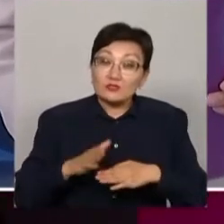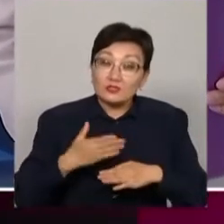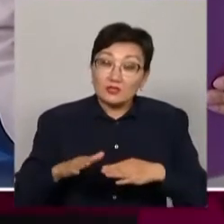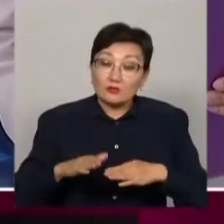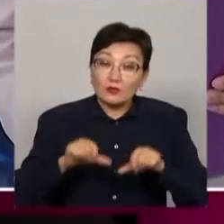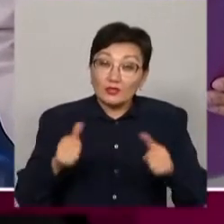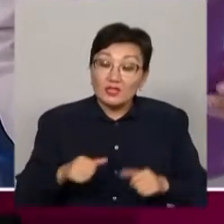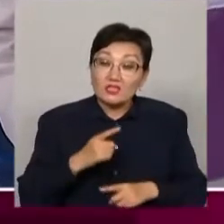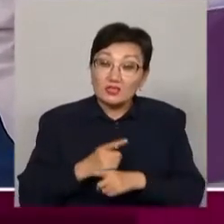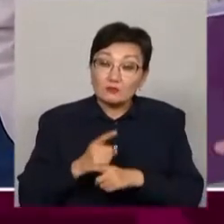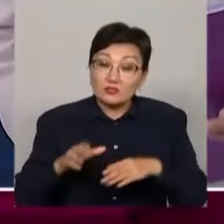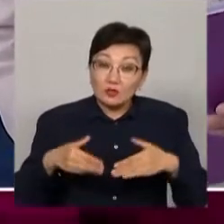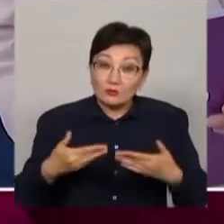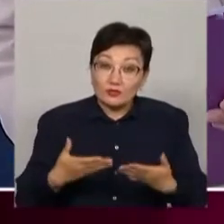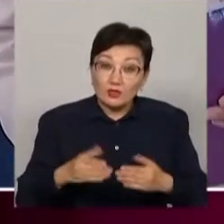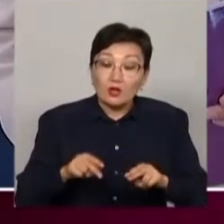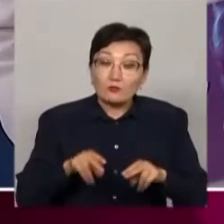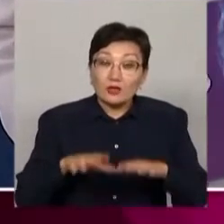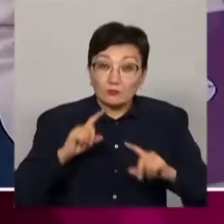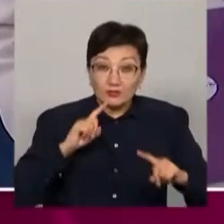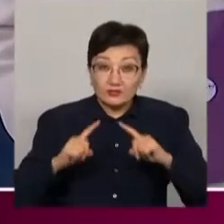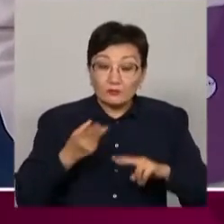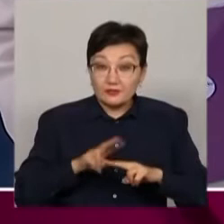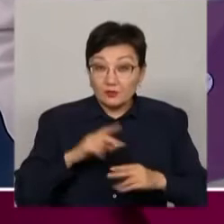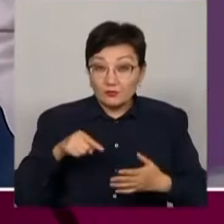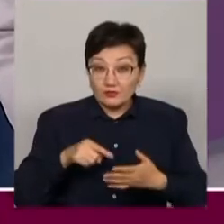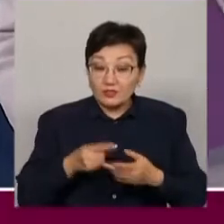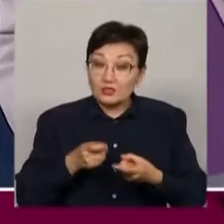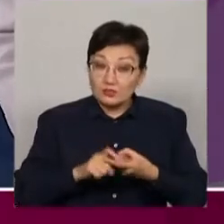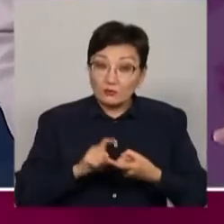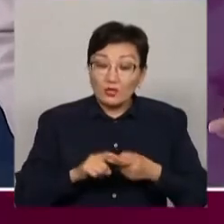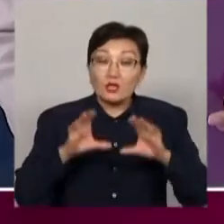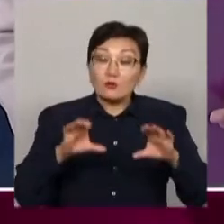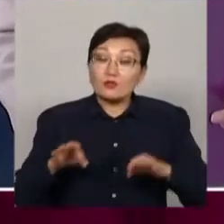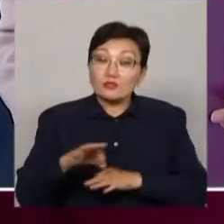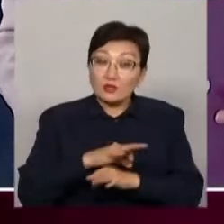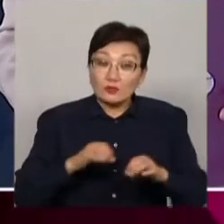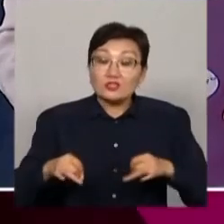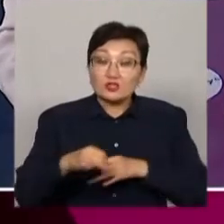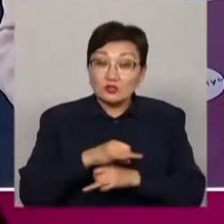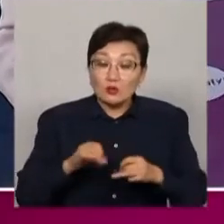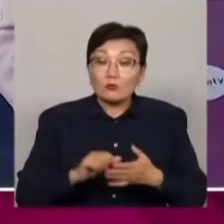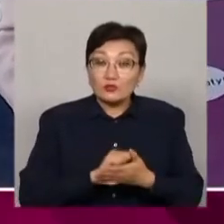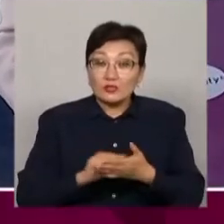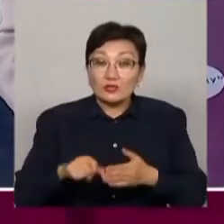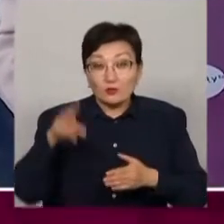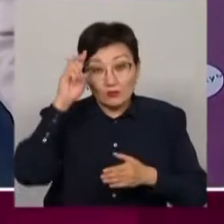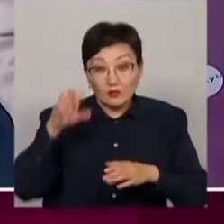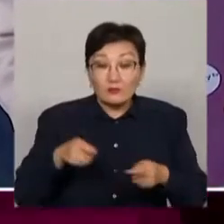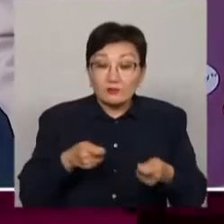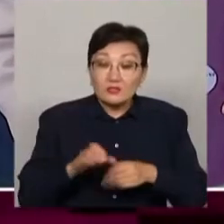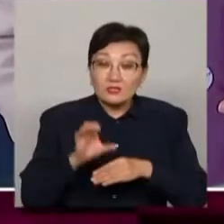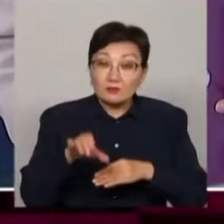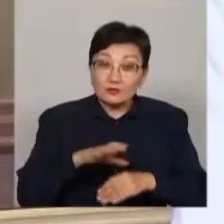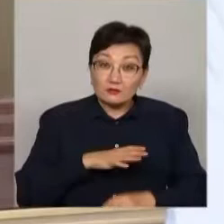тыйым салуды ұсынған еді. Жуырда өткен парламент отырысында аталған мәселеге қатысты заң жобасы мақұлданып, құжат мемлекет басшысына